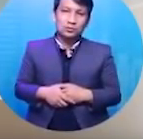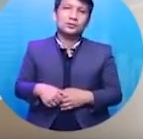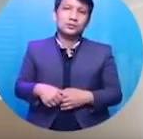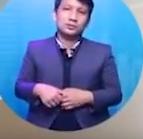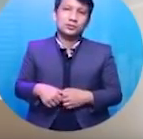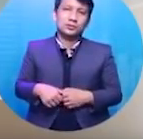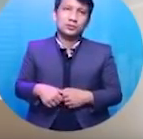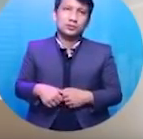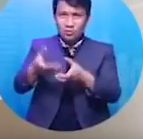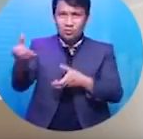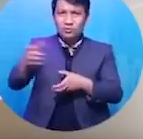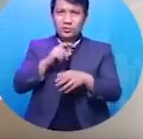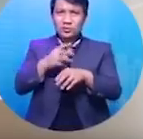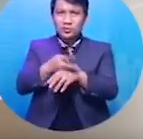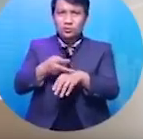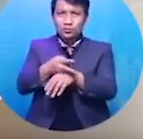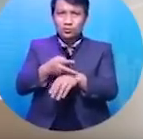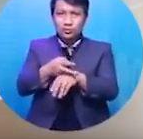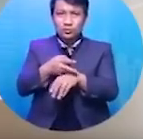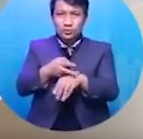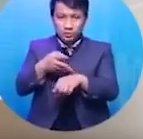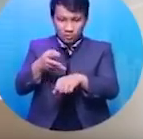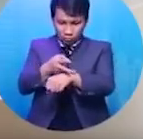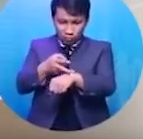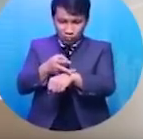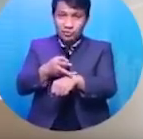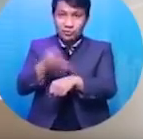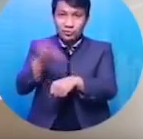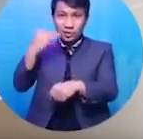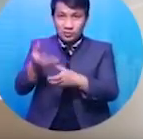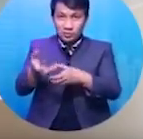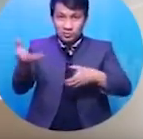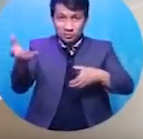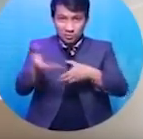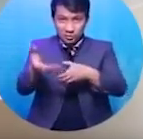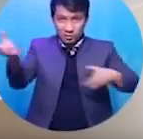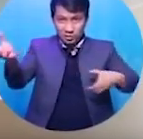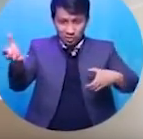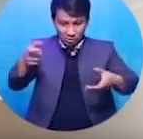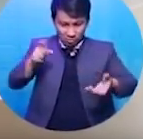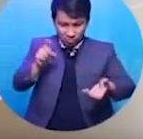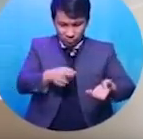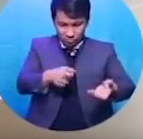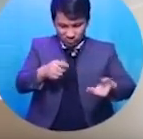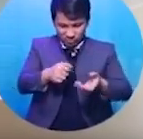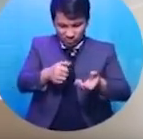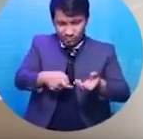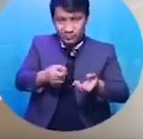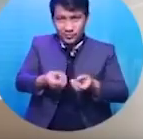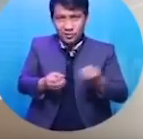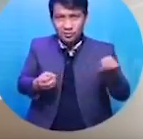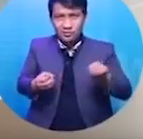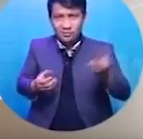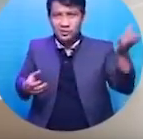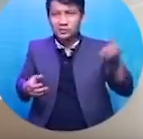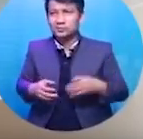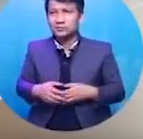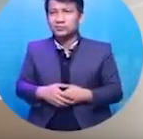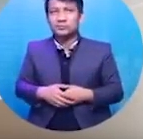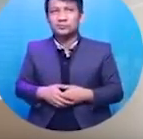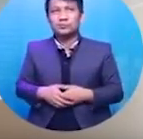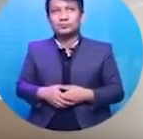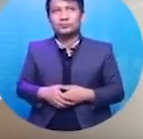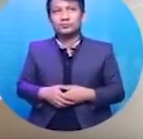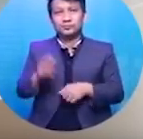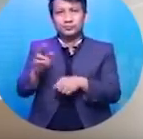alcohol. Boga po. Denature? Ah, okay. Denature. Yung pala yung baril na sinasabi ni, ano? Oo, yun lang po. Oh, eh, ba't